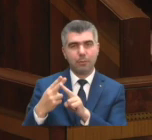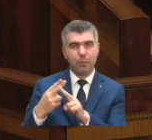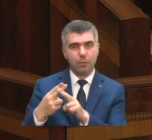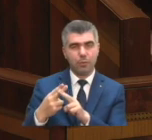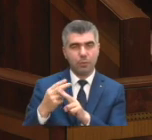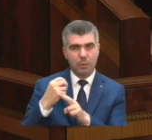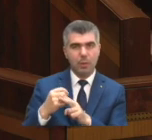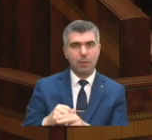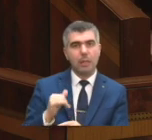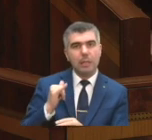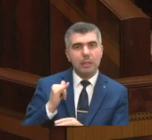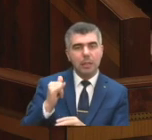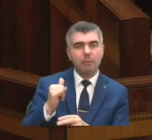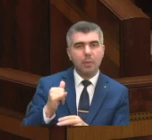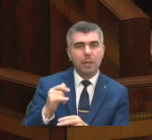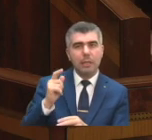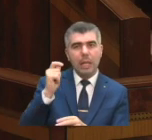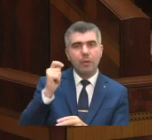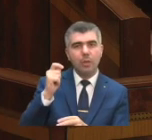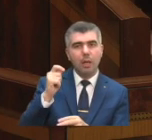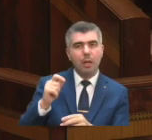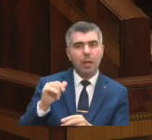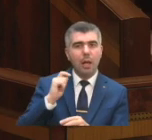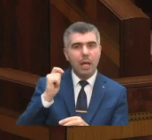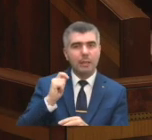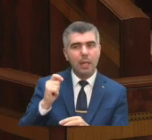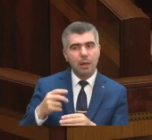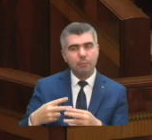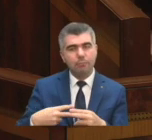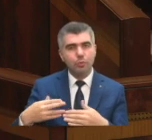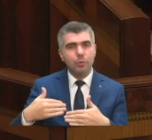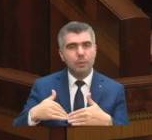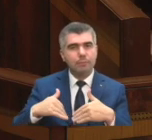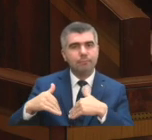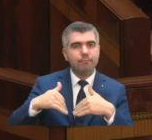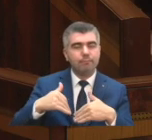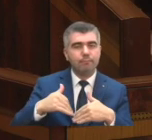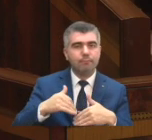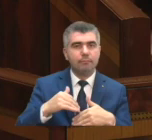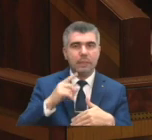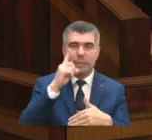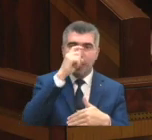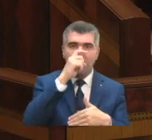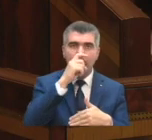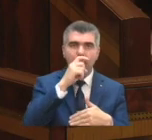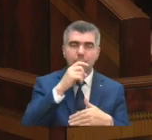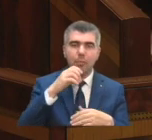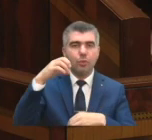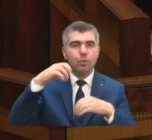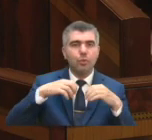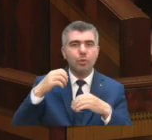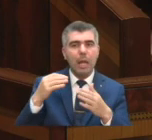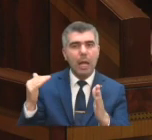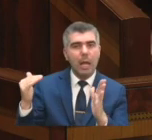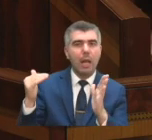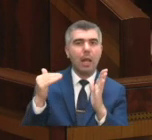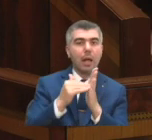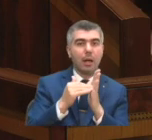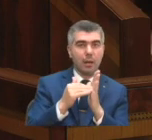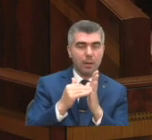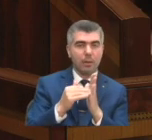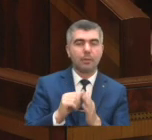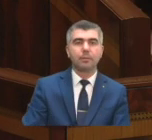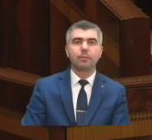الجنوبي الشرقي ديال مدينة طنجة، اللي الحالة ديالها سيئة وجعت متدهورة في هذه الأمطار الأخيرة اللي نعمنا الله